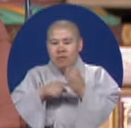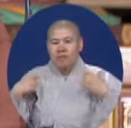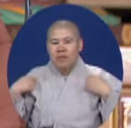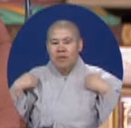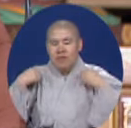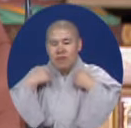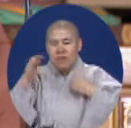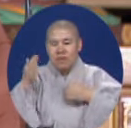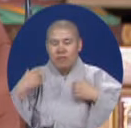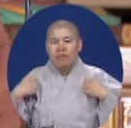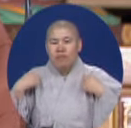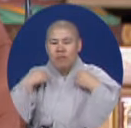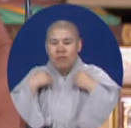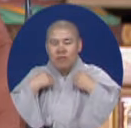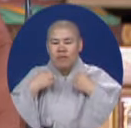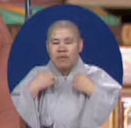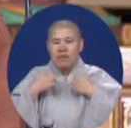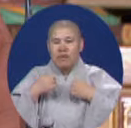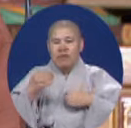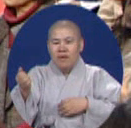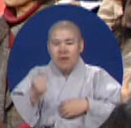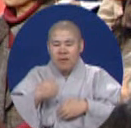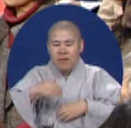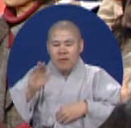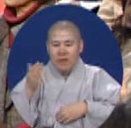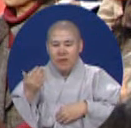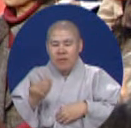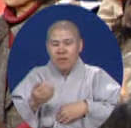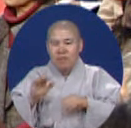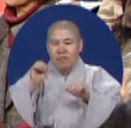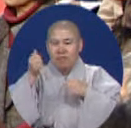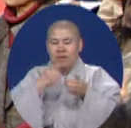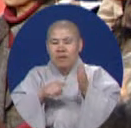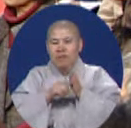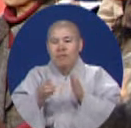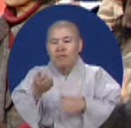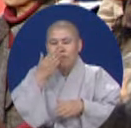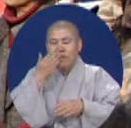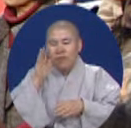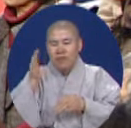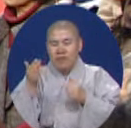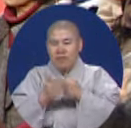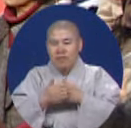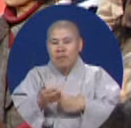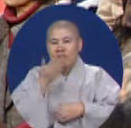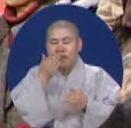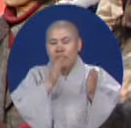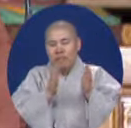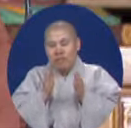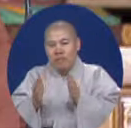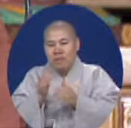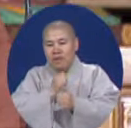되니까 옷을 구하러 가야 되고 춤추기 위해서 밥 먹어야 되니까 밥 먹을 준비를 해야